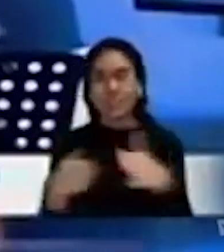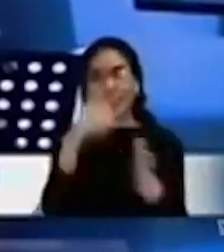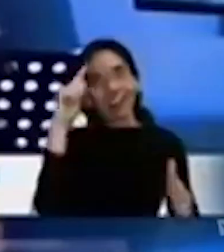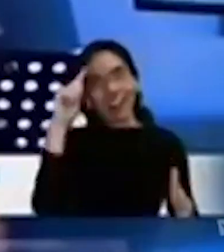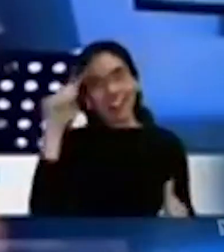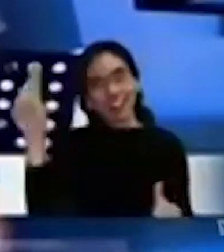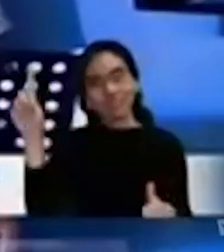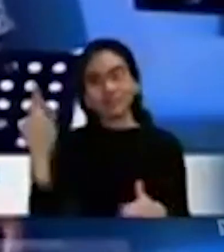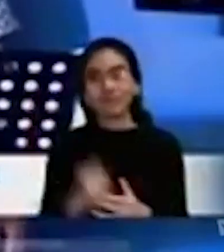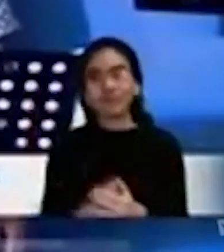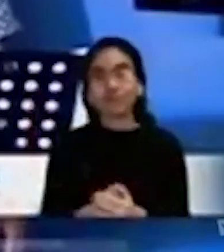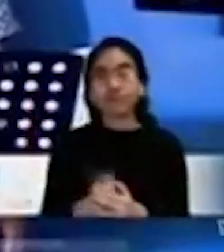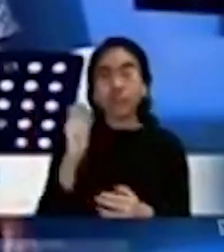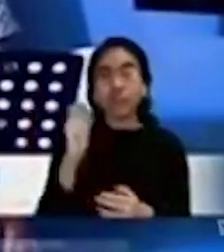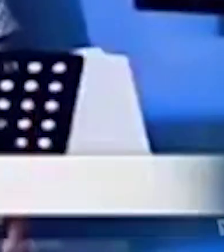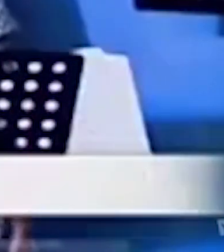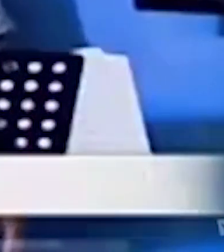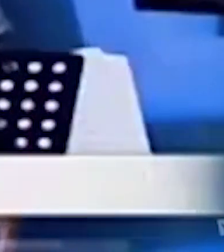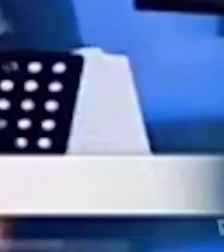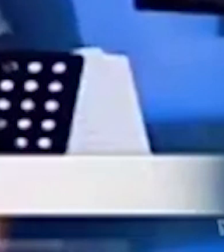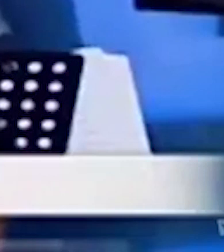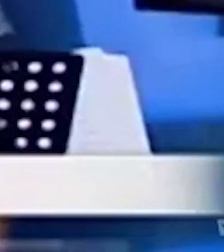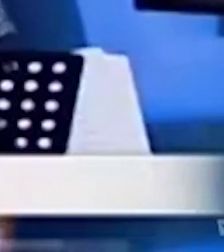Allah. Di tepi sungai yang